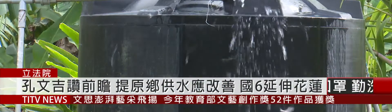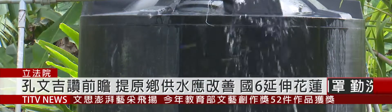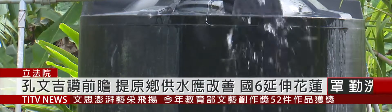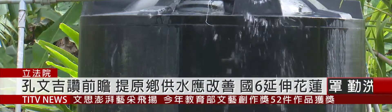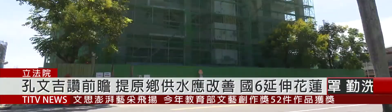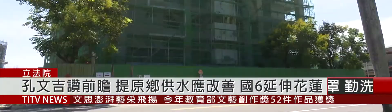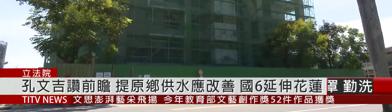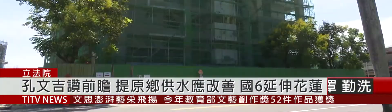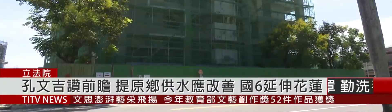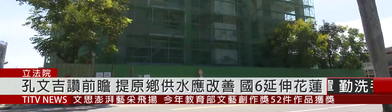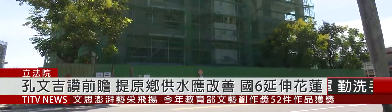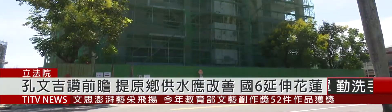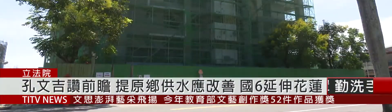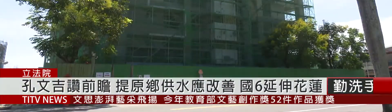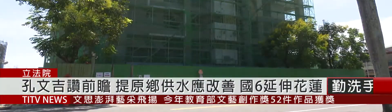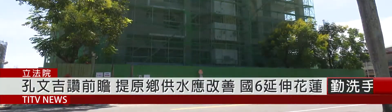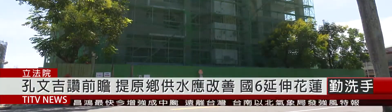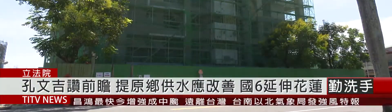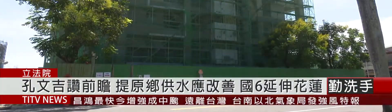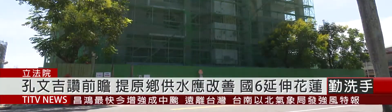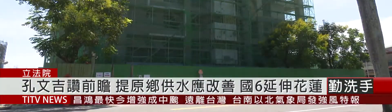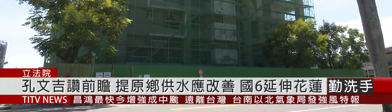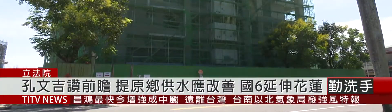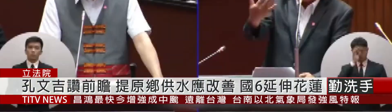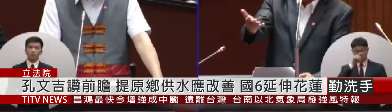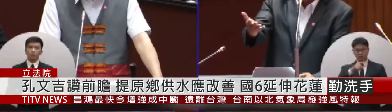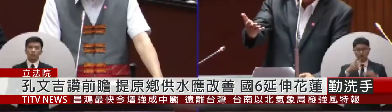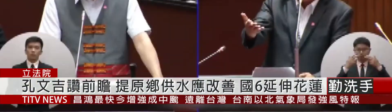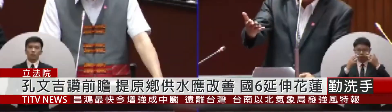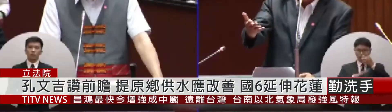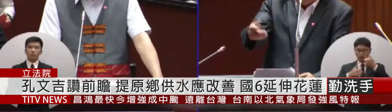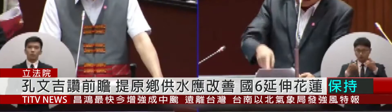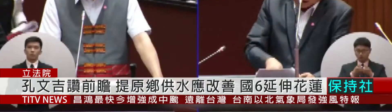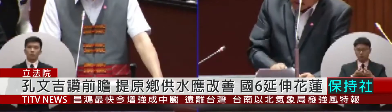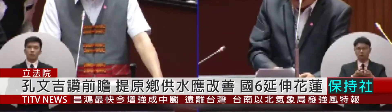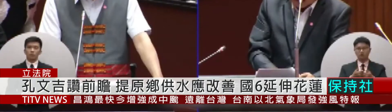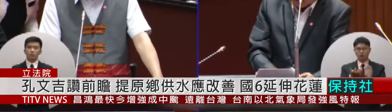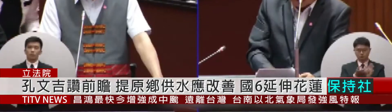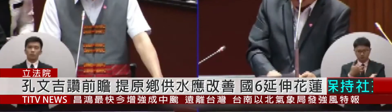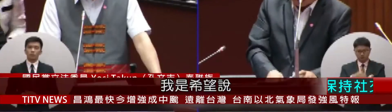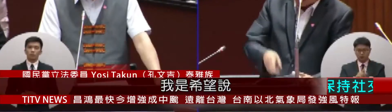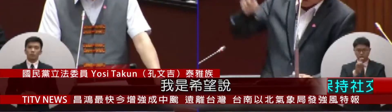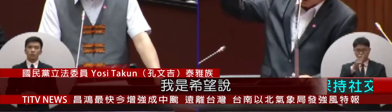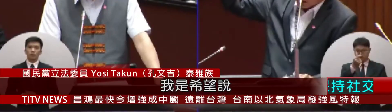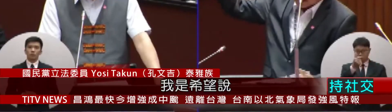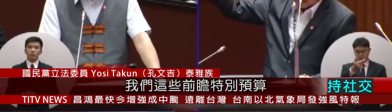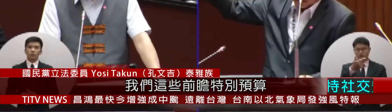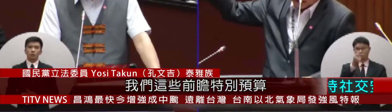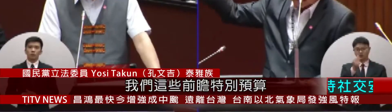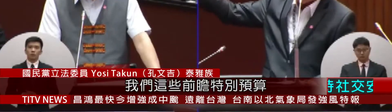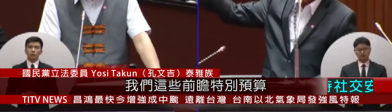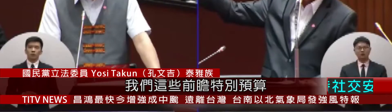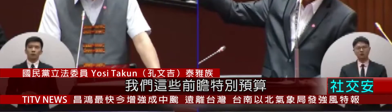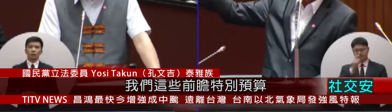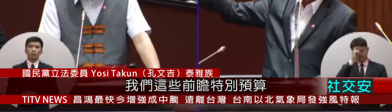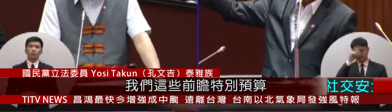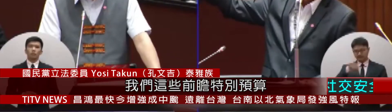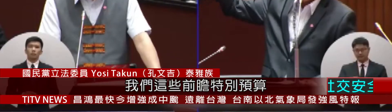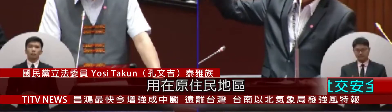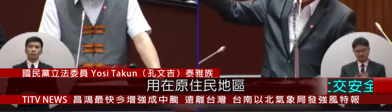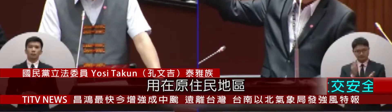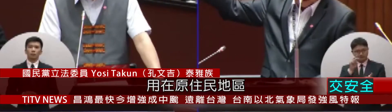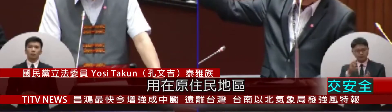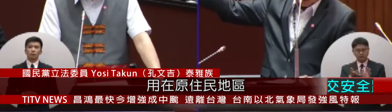同时提出新建原民社会住宅及国道六号延伸花莲等建议。 我是希望说，我们这些前瞻特别预